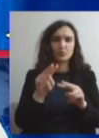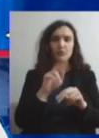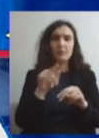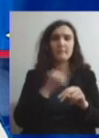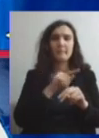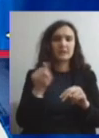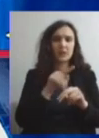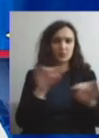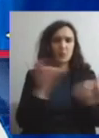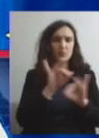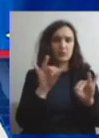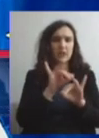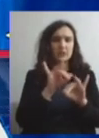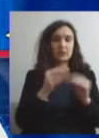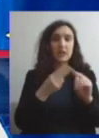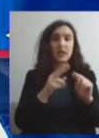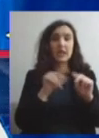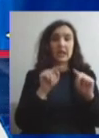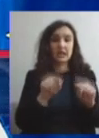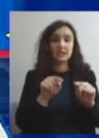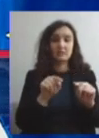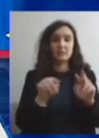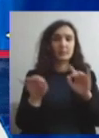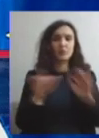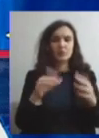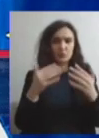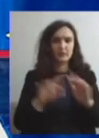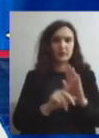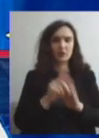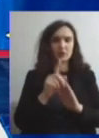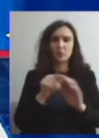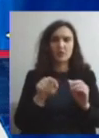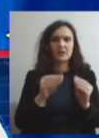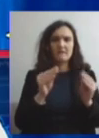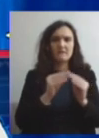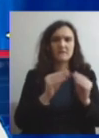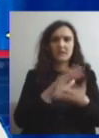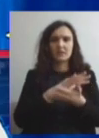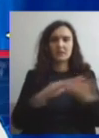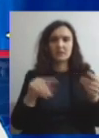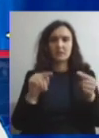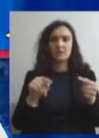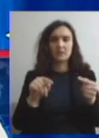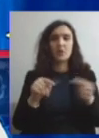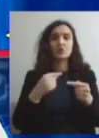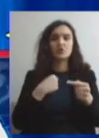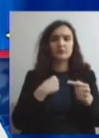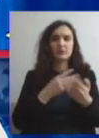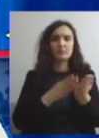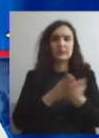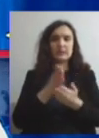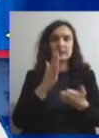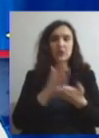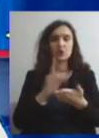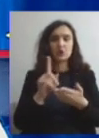კომუნიკაცია, ვინაიდან ეს პროცესი, რომელიც უკვე დაიწყო, ეს არის შეუქცევადი პროცესი და ნებისმიერ შემთხვევაში ჩვენი მიზანი არის